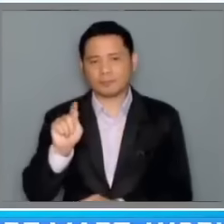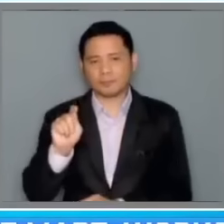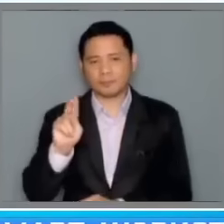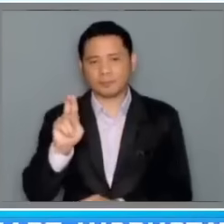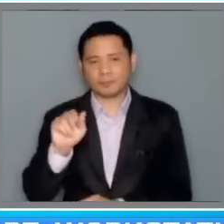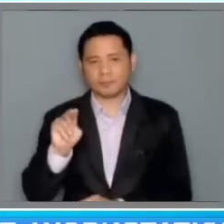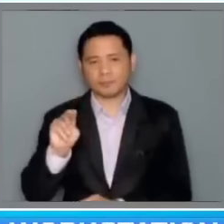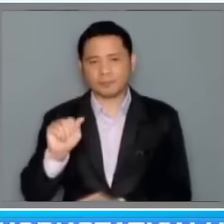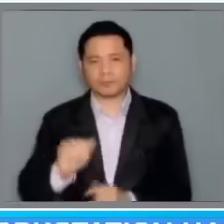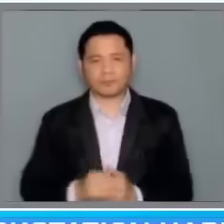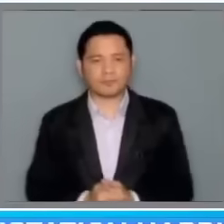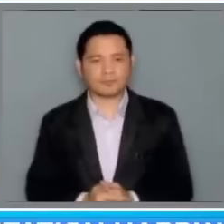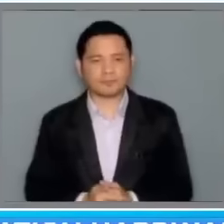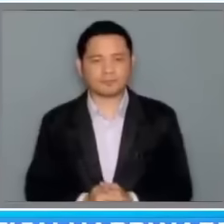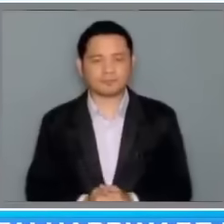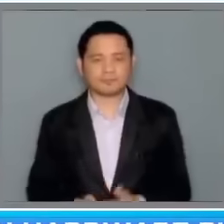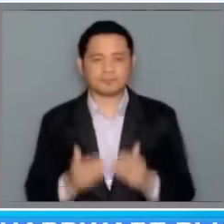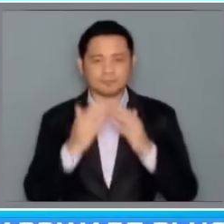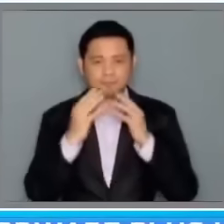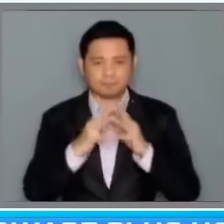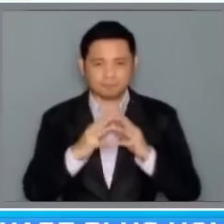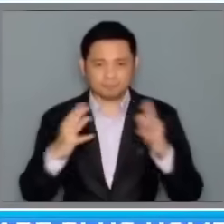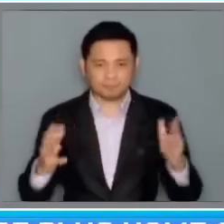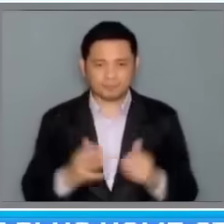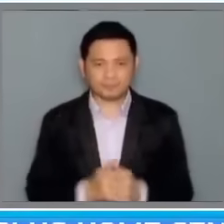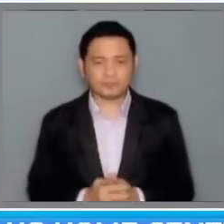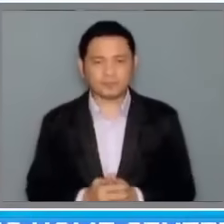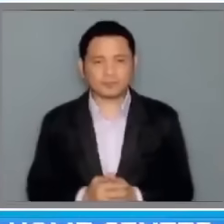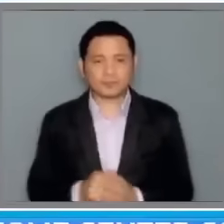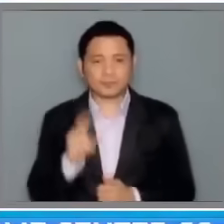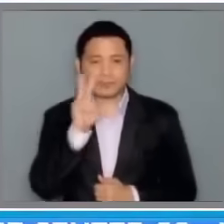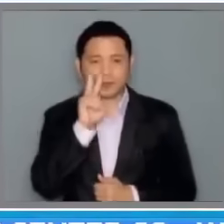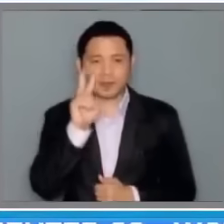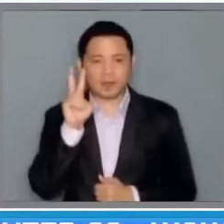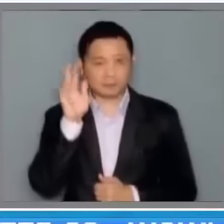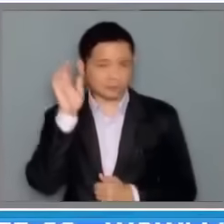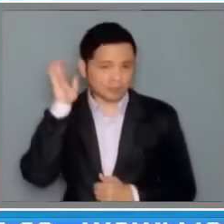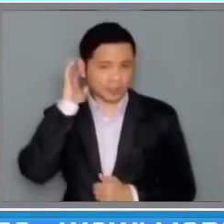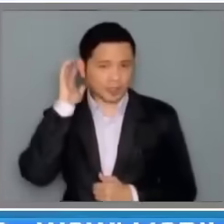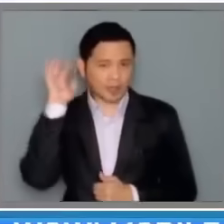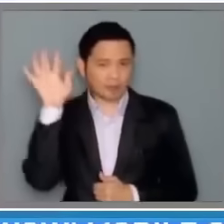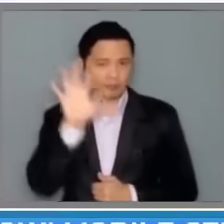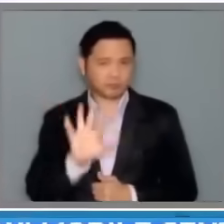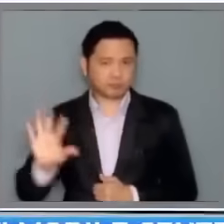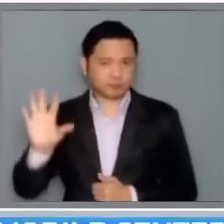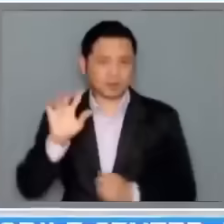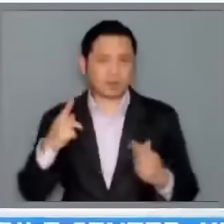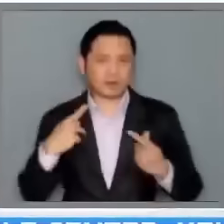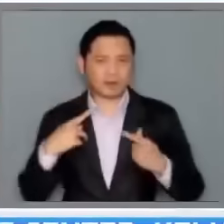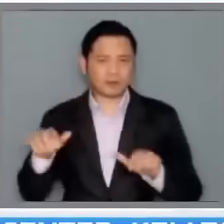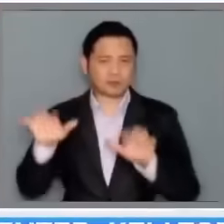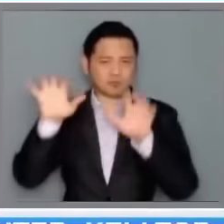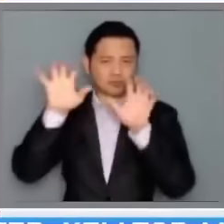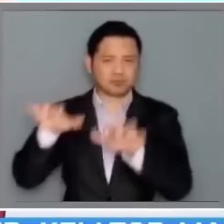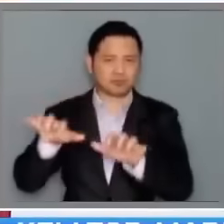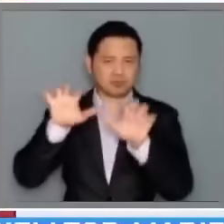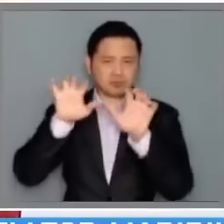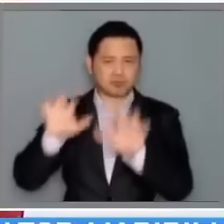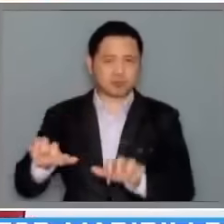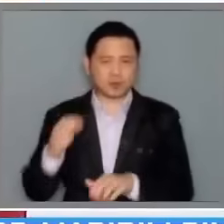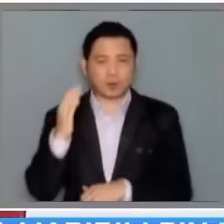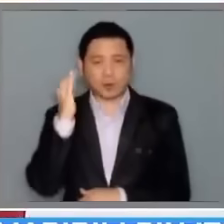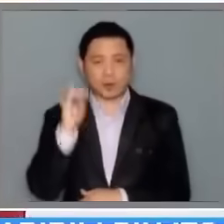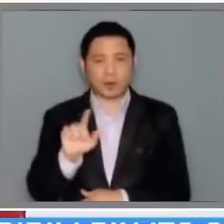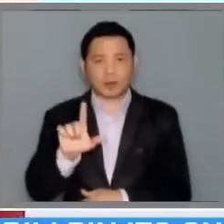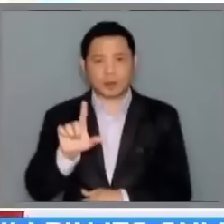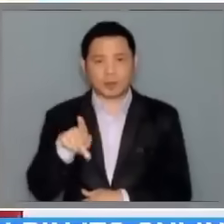Salamat, Connie. Malaking bahagi po ng Visayas at Mindanao ang inuulan ngayon dahil sa low pressure area na